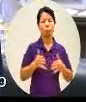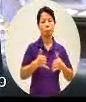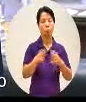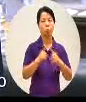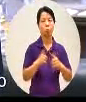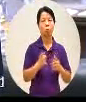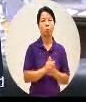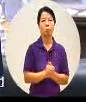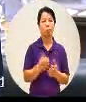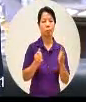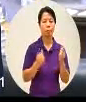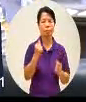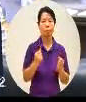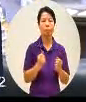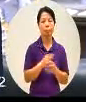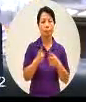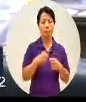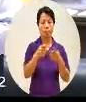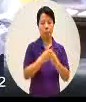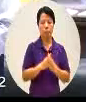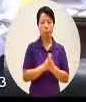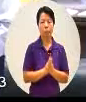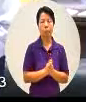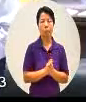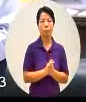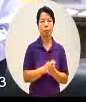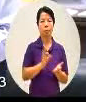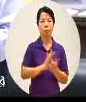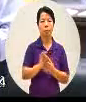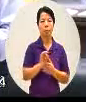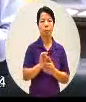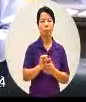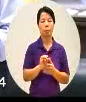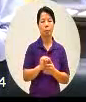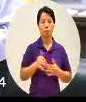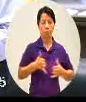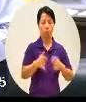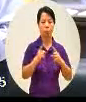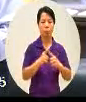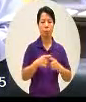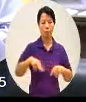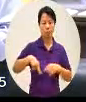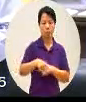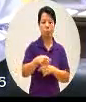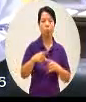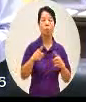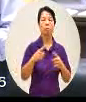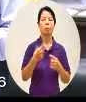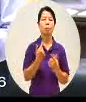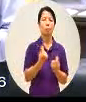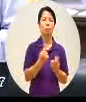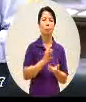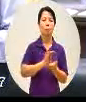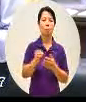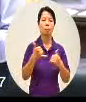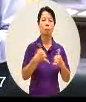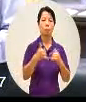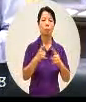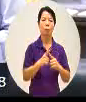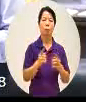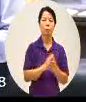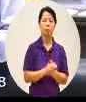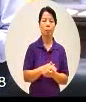车，用路人其实应该要说用路人啊，不能说开车啦。走路的人也是用路人啊。哦，你像咱总